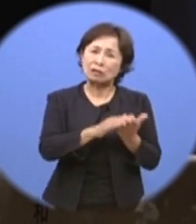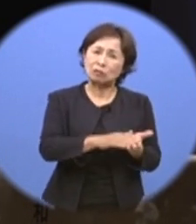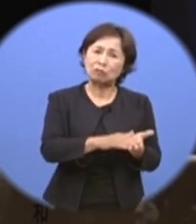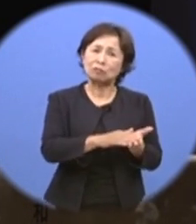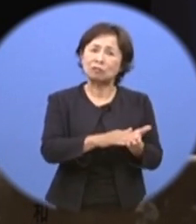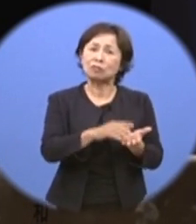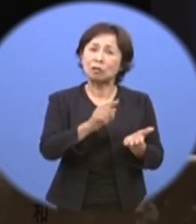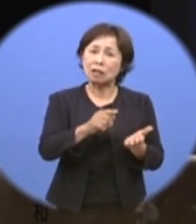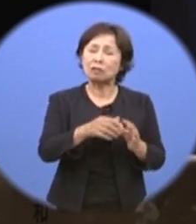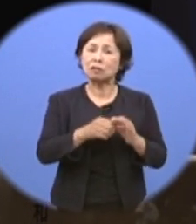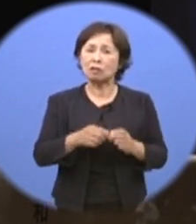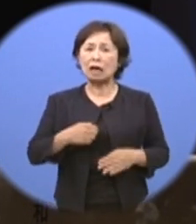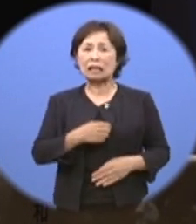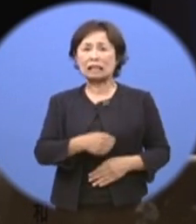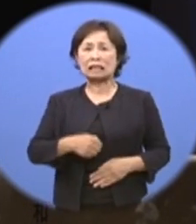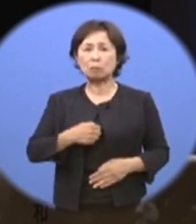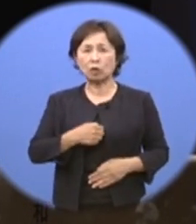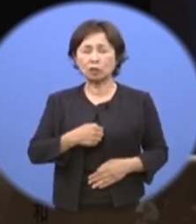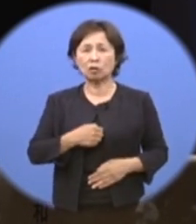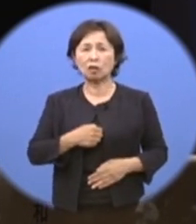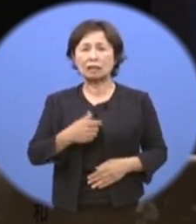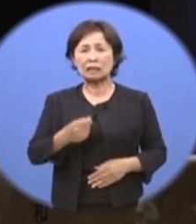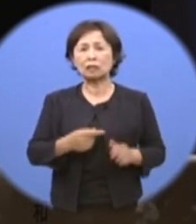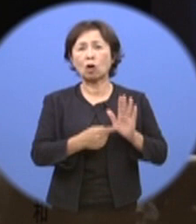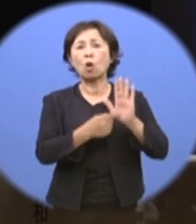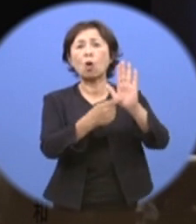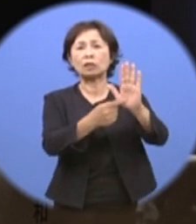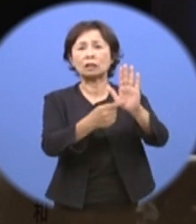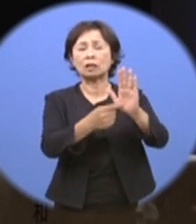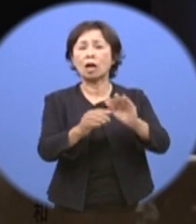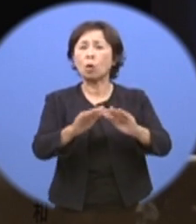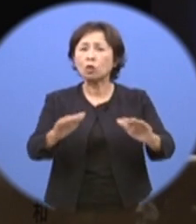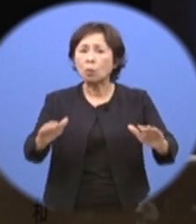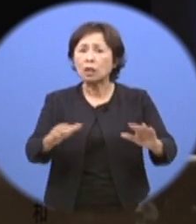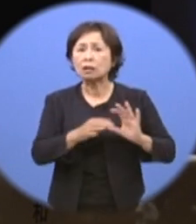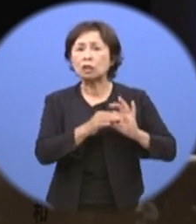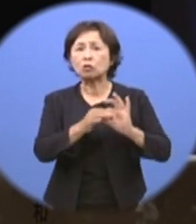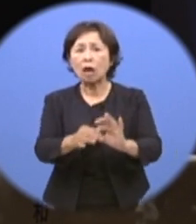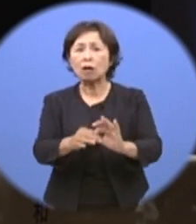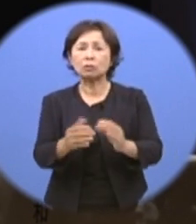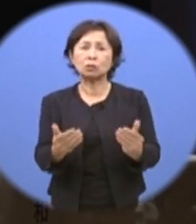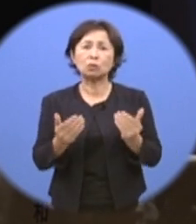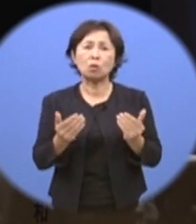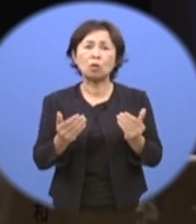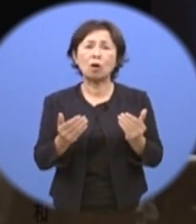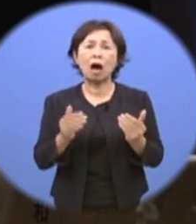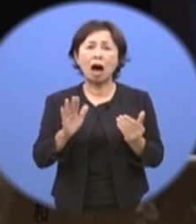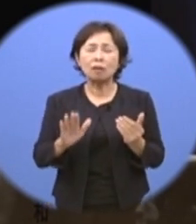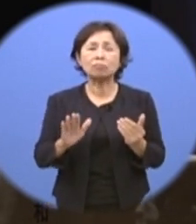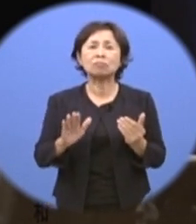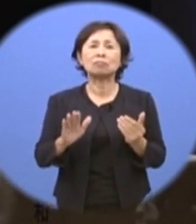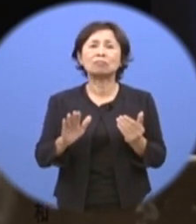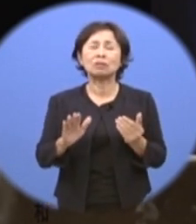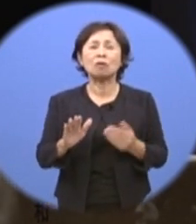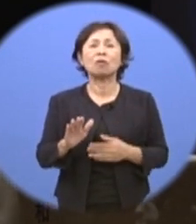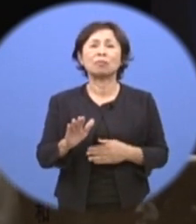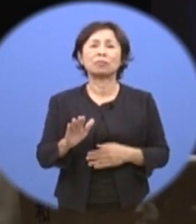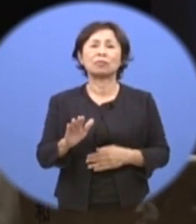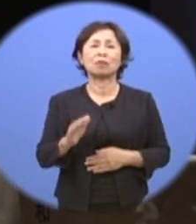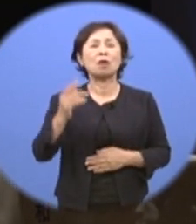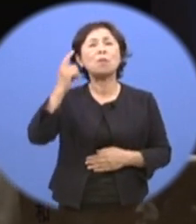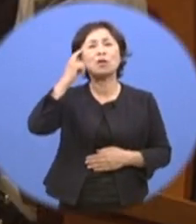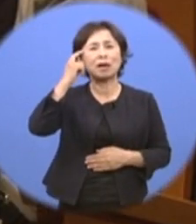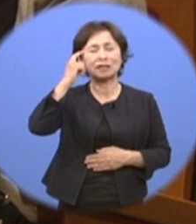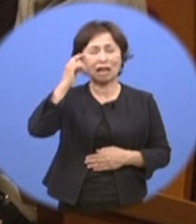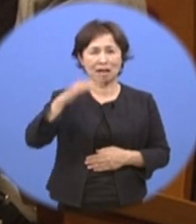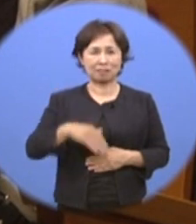で子どもたちにも、その意思をきちっと伝えておく必要があるなというふうには、思